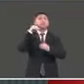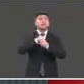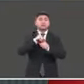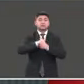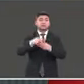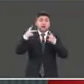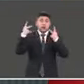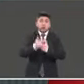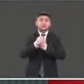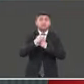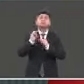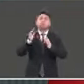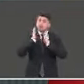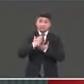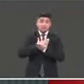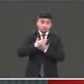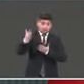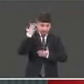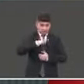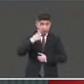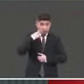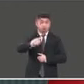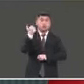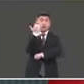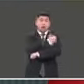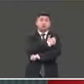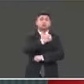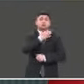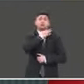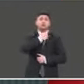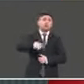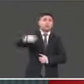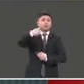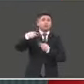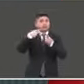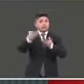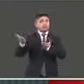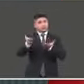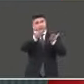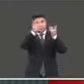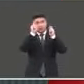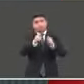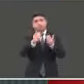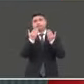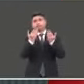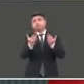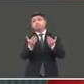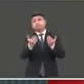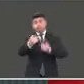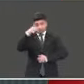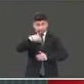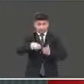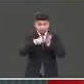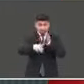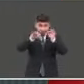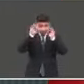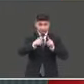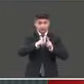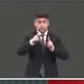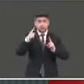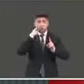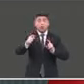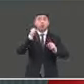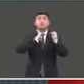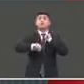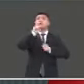kesintisiz şekilde devamı için aşı olmaya davet ediyoruz Bugünden itibaren de pek çok